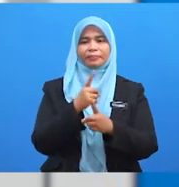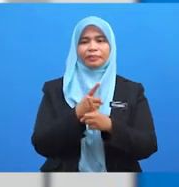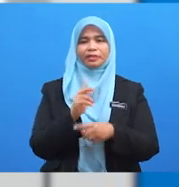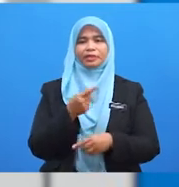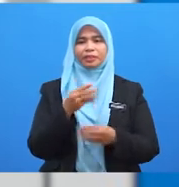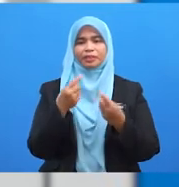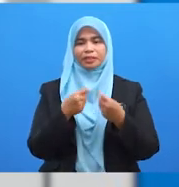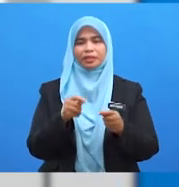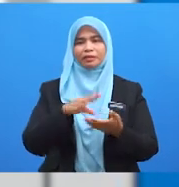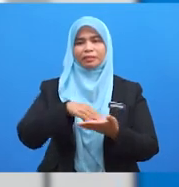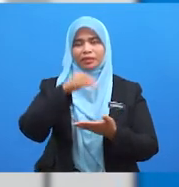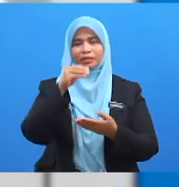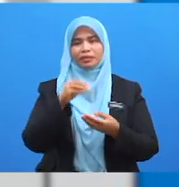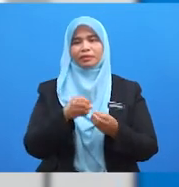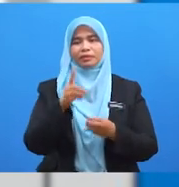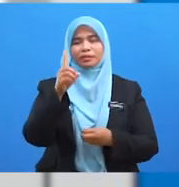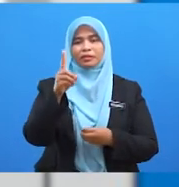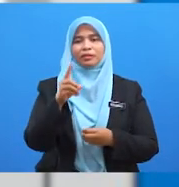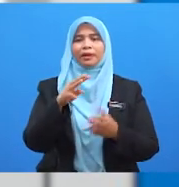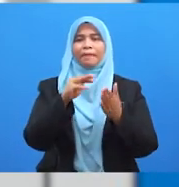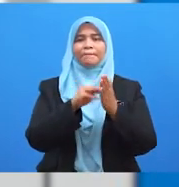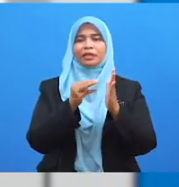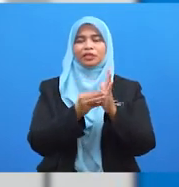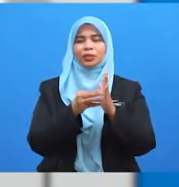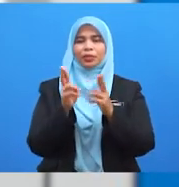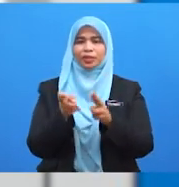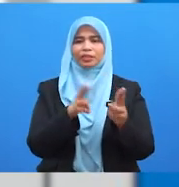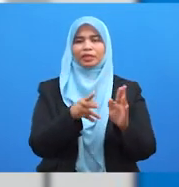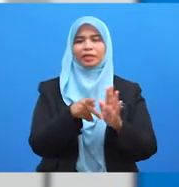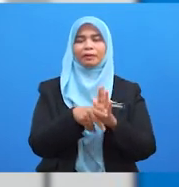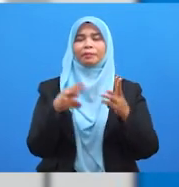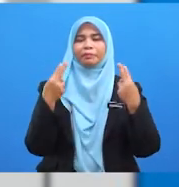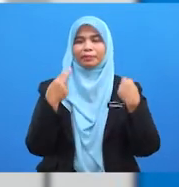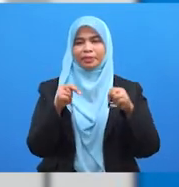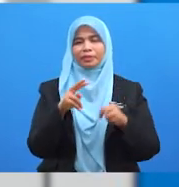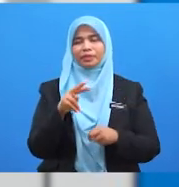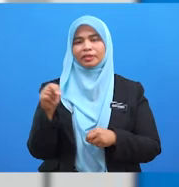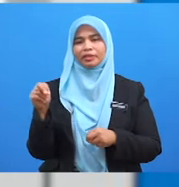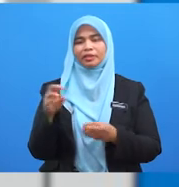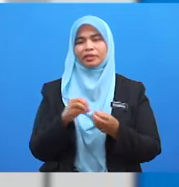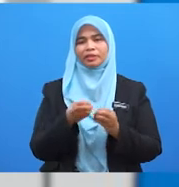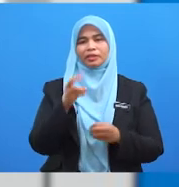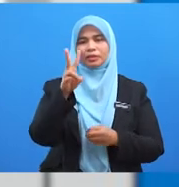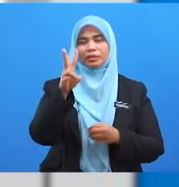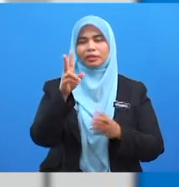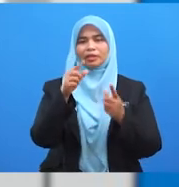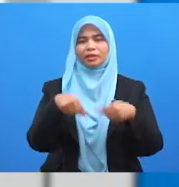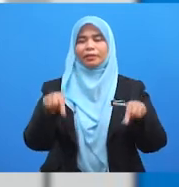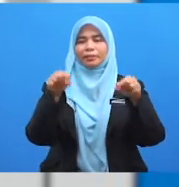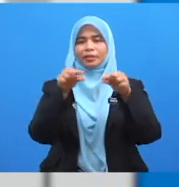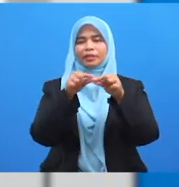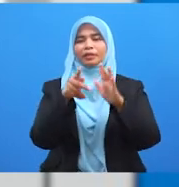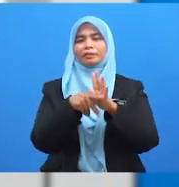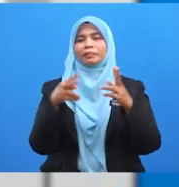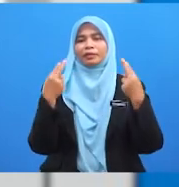Kita telah mempelajari yang pertama, maksud rancangan perniagaan. Yang kedua,